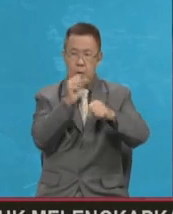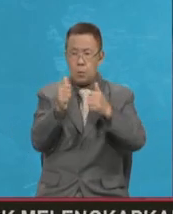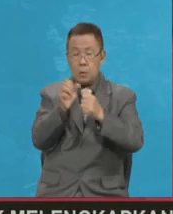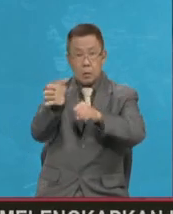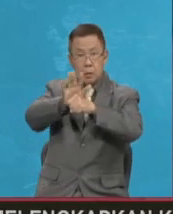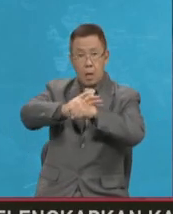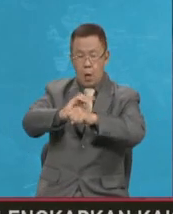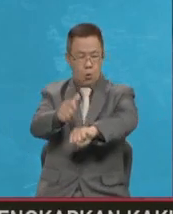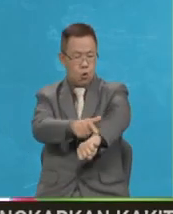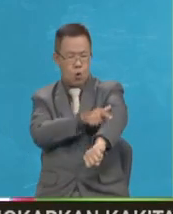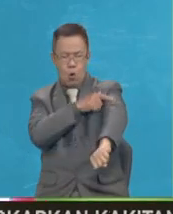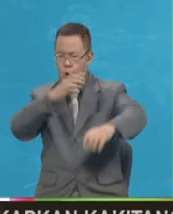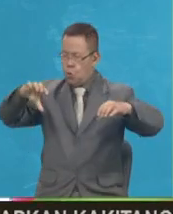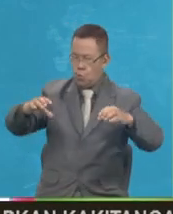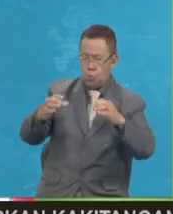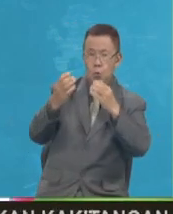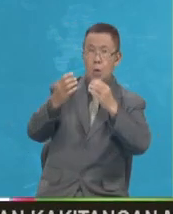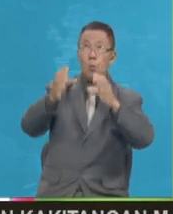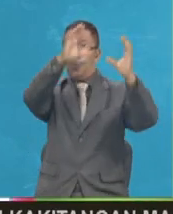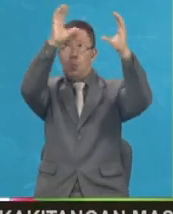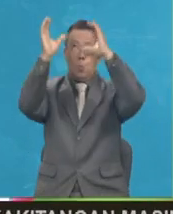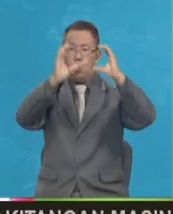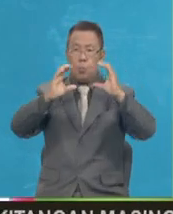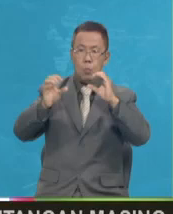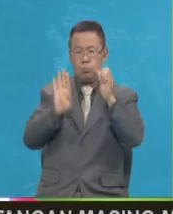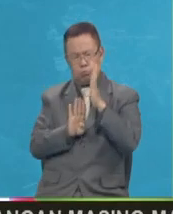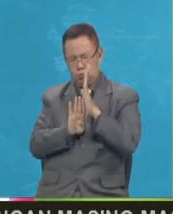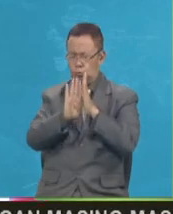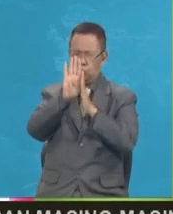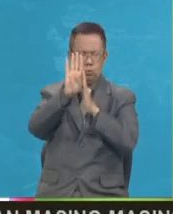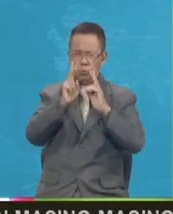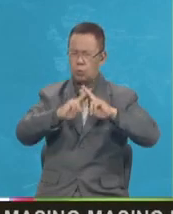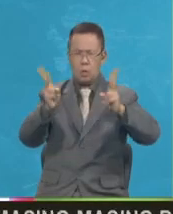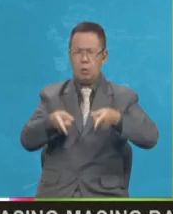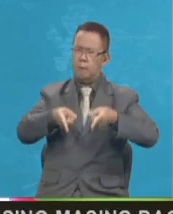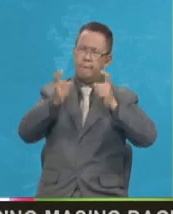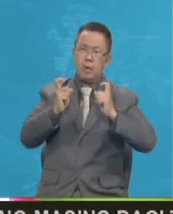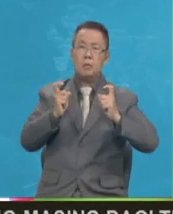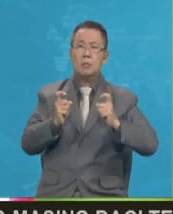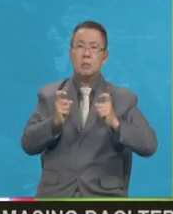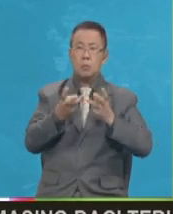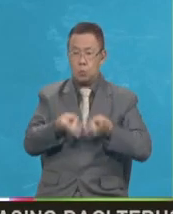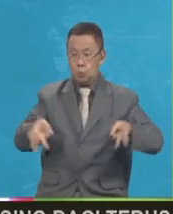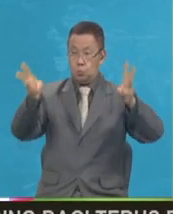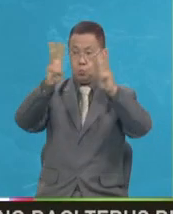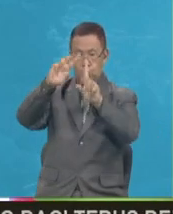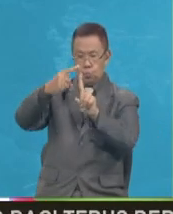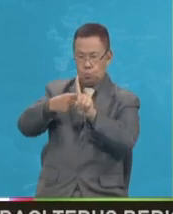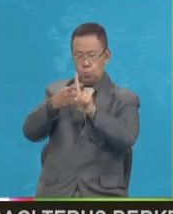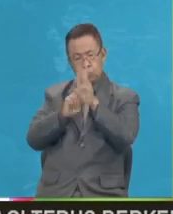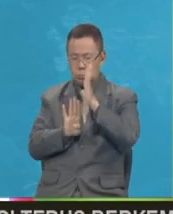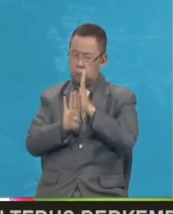the challenge of climate Change is increasingly on the Wolverine